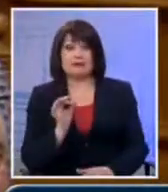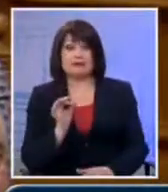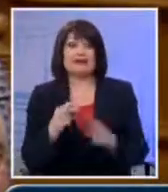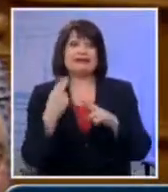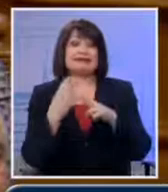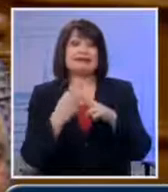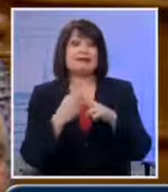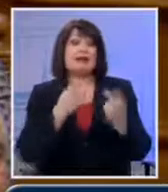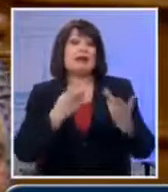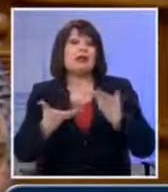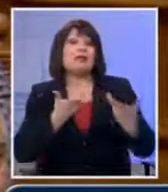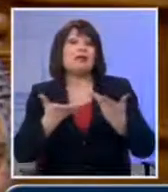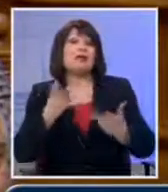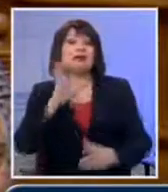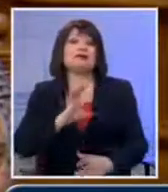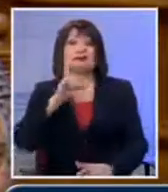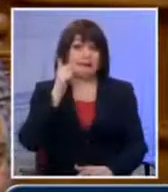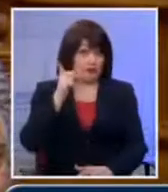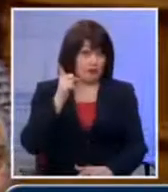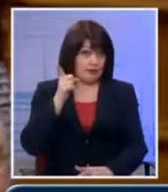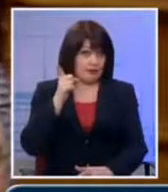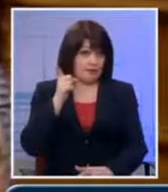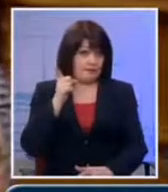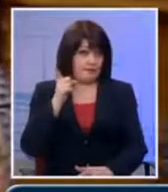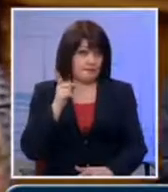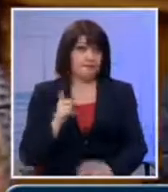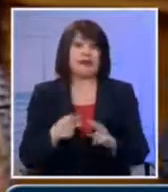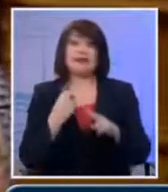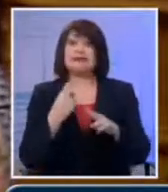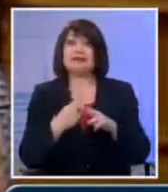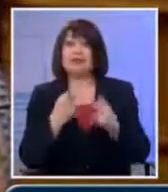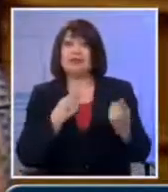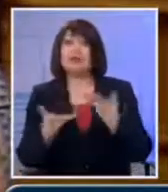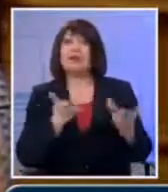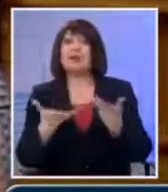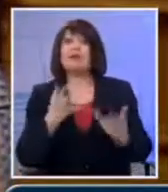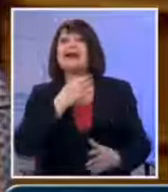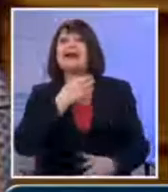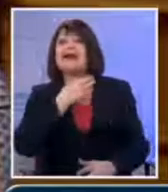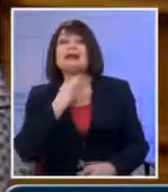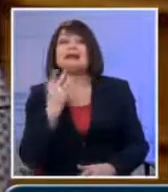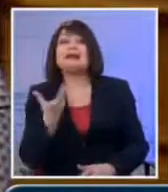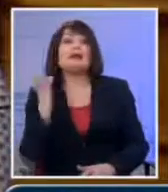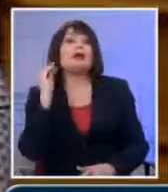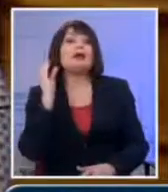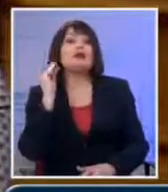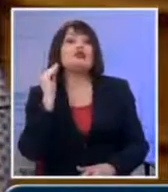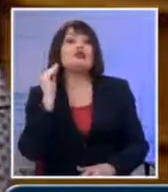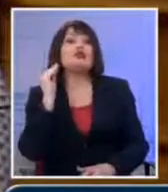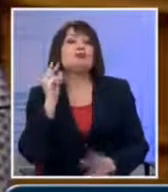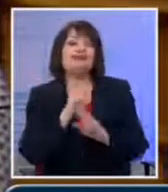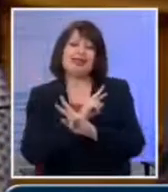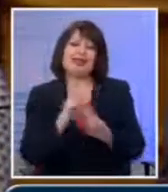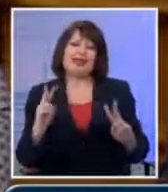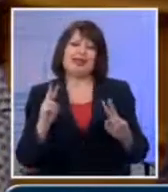μια κρίσιμη διαπραγμάτευση με τους εταίρους. Σε μια διαπραγμάτευση όπου αυτό που χρειάζεται είναι να ακουστούν